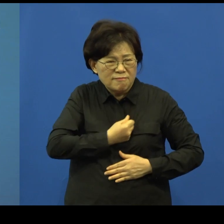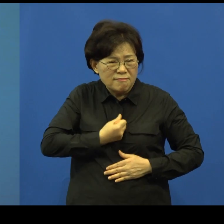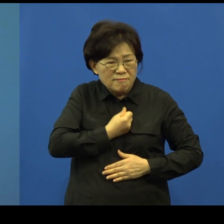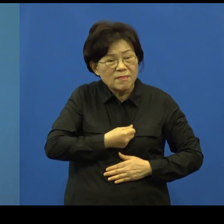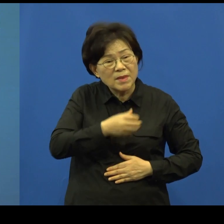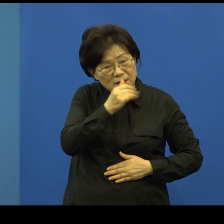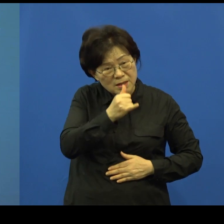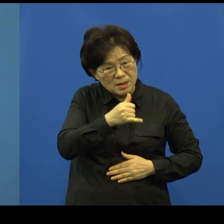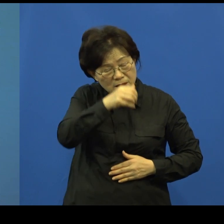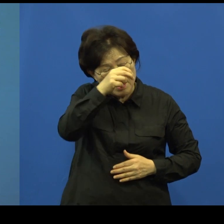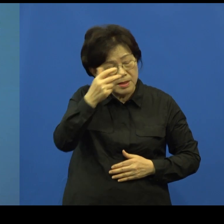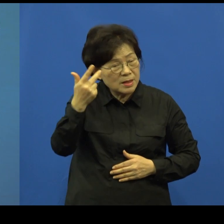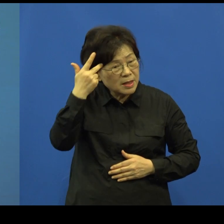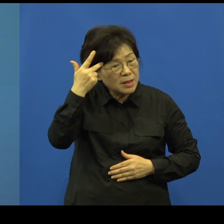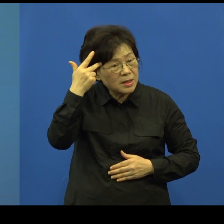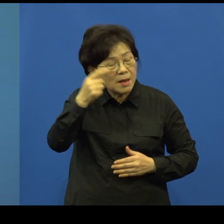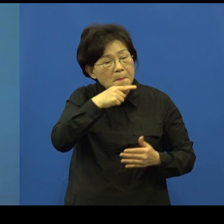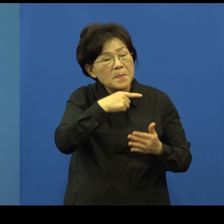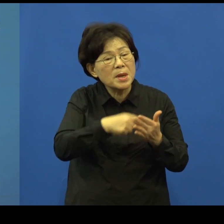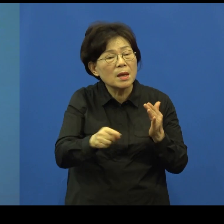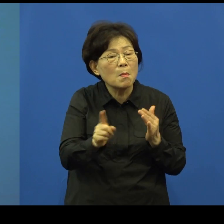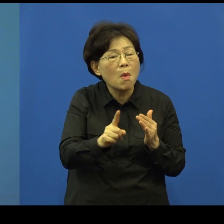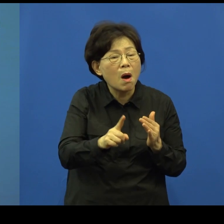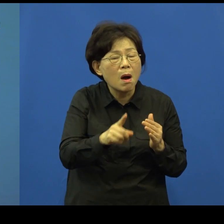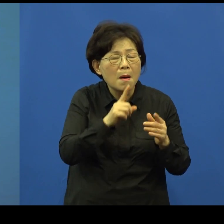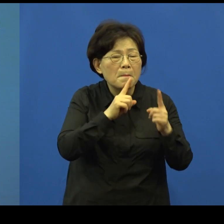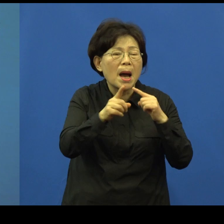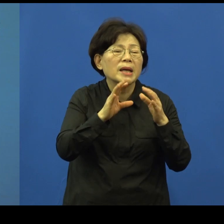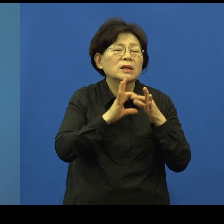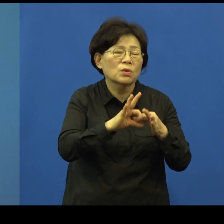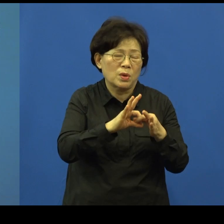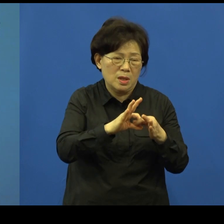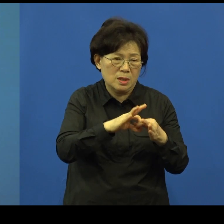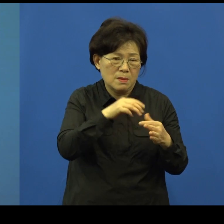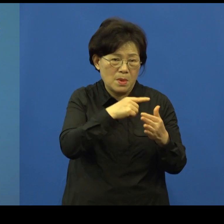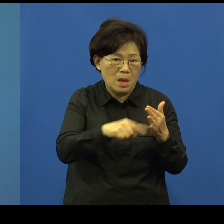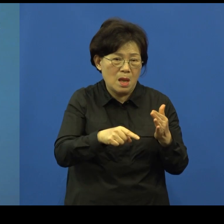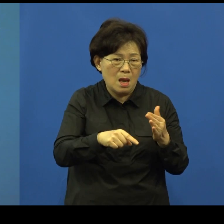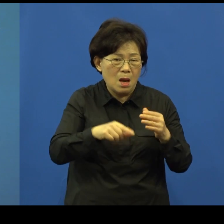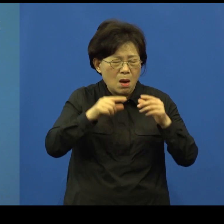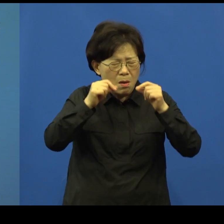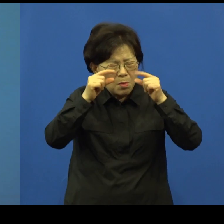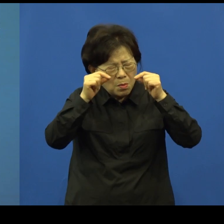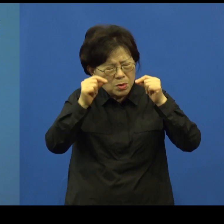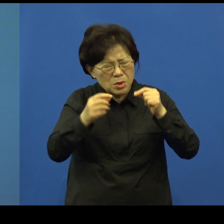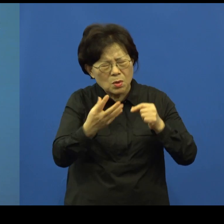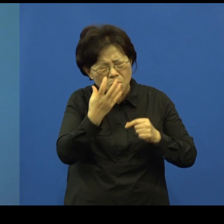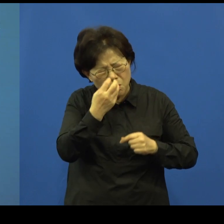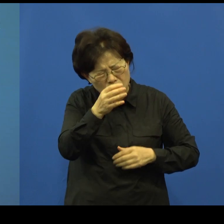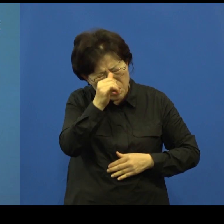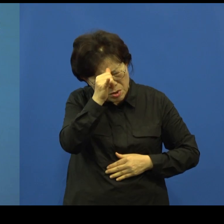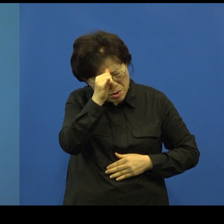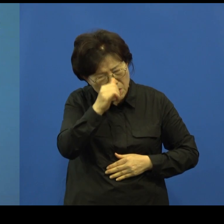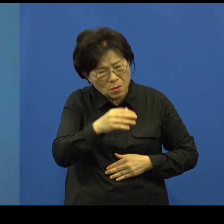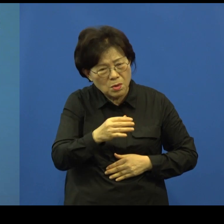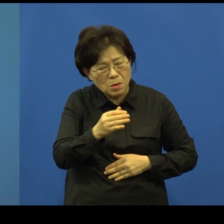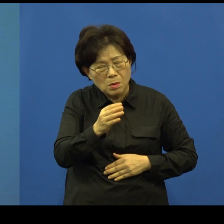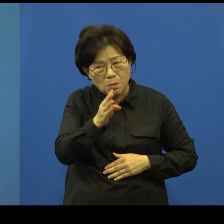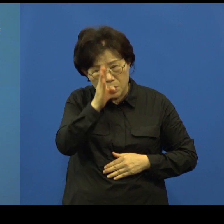정신적 피해를 주는 것은 주로 뭐를 통해서? 말을 통해서죠. 뭐 불면증에 걸릴 수도 있고 우울증에 걸리기도 할 수